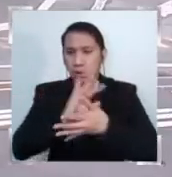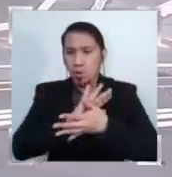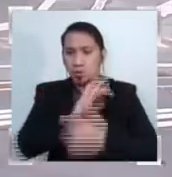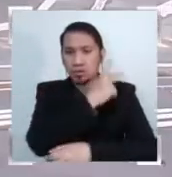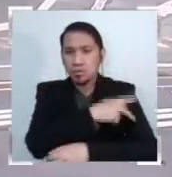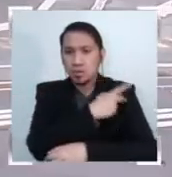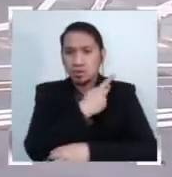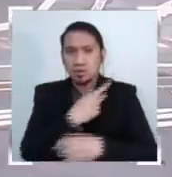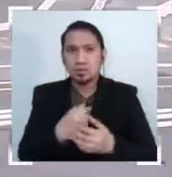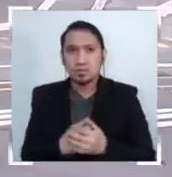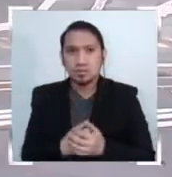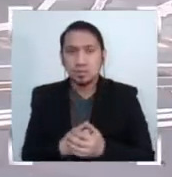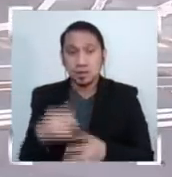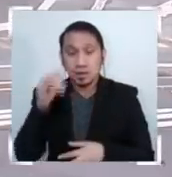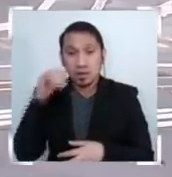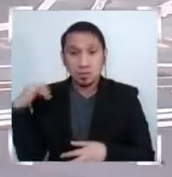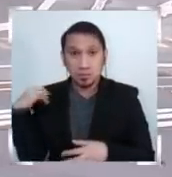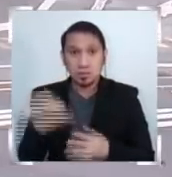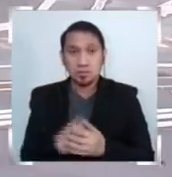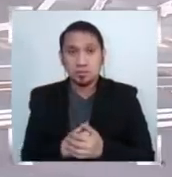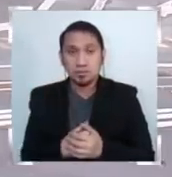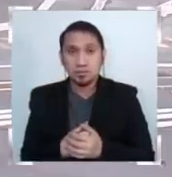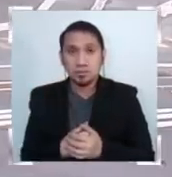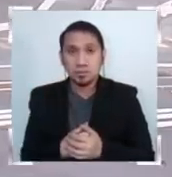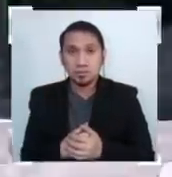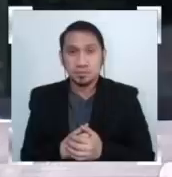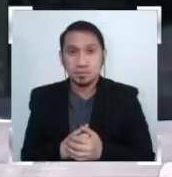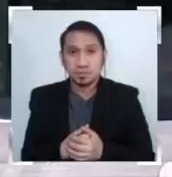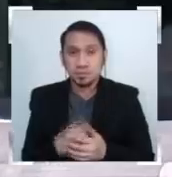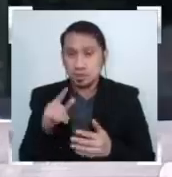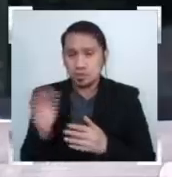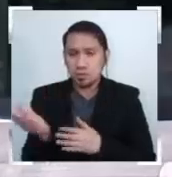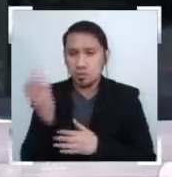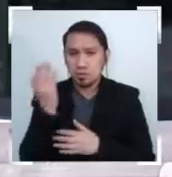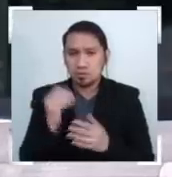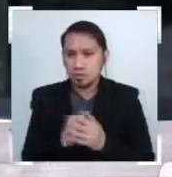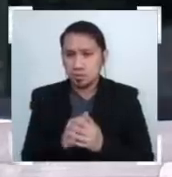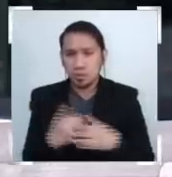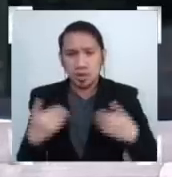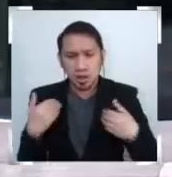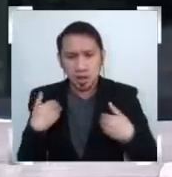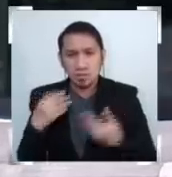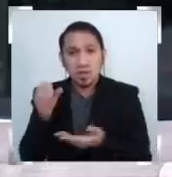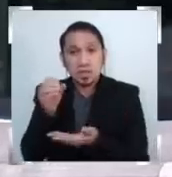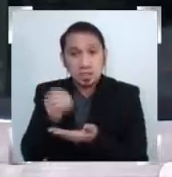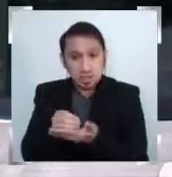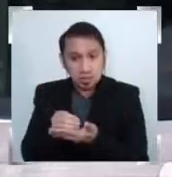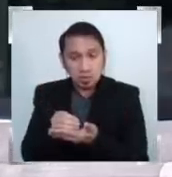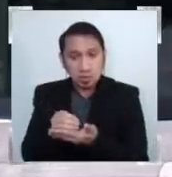reported yesterday in one of the advisories we released in the morning, we had zero case